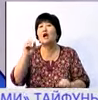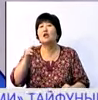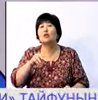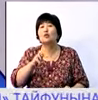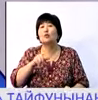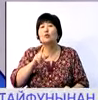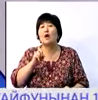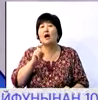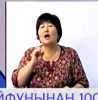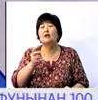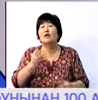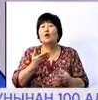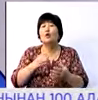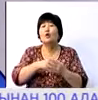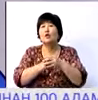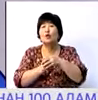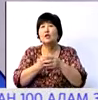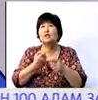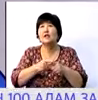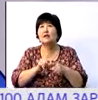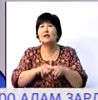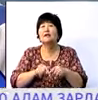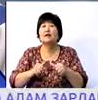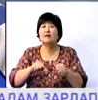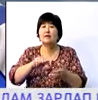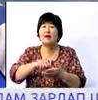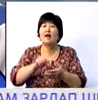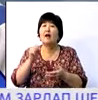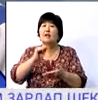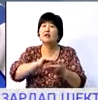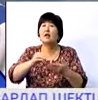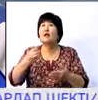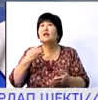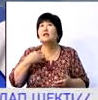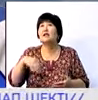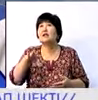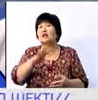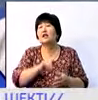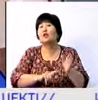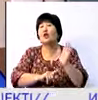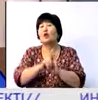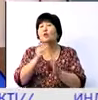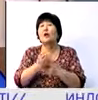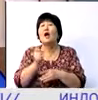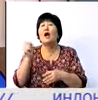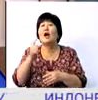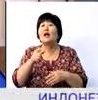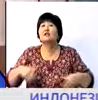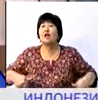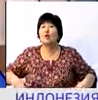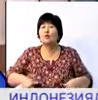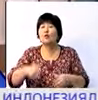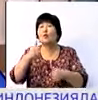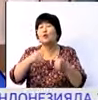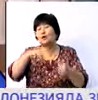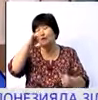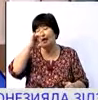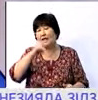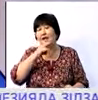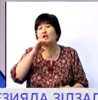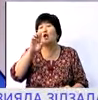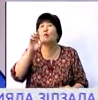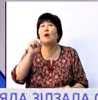күрестің әлемдік элитасы қатарында алтын әріппен жазылған. Сыр елінде бастау алған алтын белбеу турнирінің Қазақстан